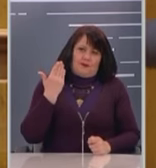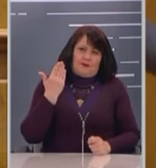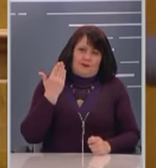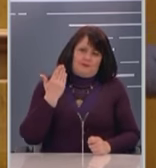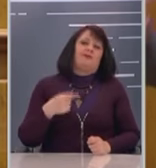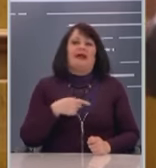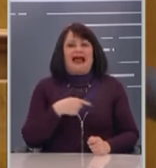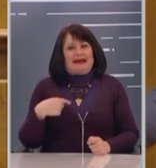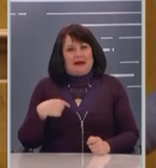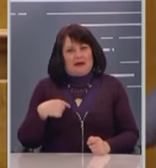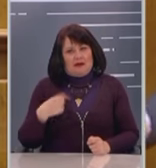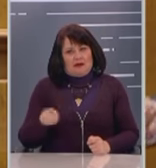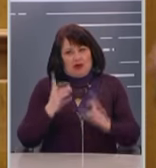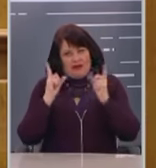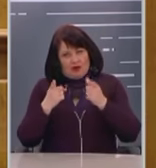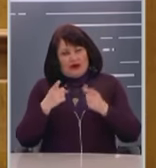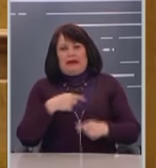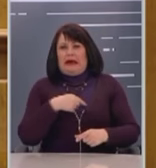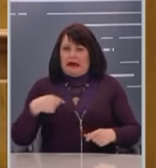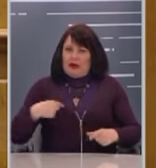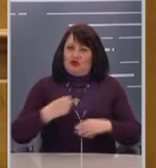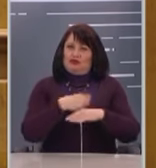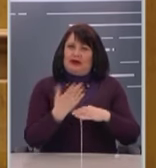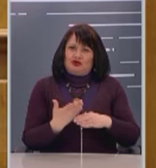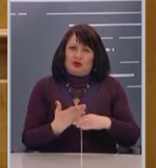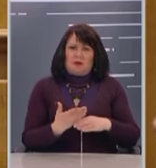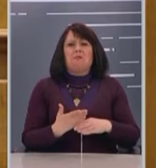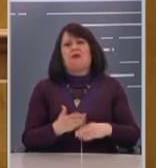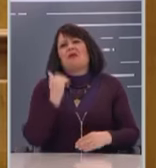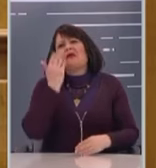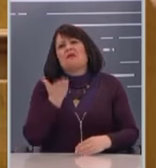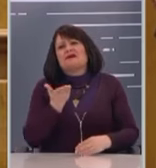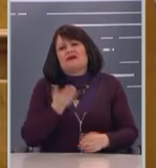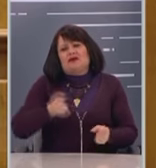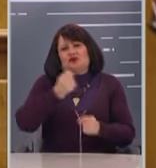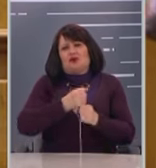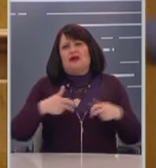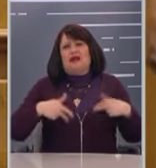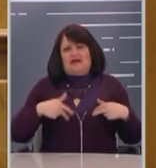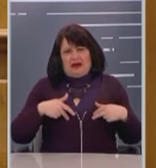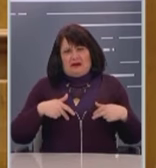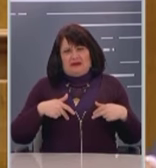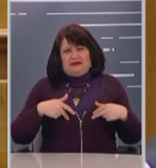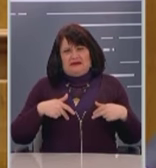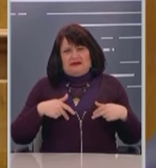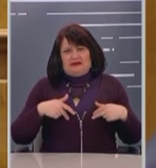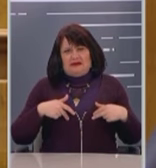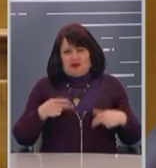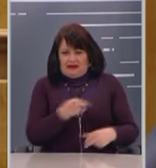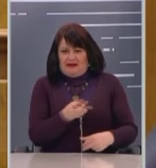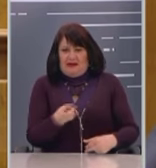Νέας Δημοκρατίας και του ΠΑΣΟΚ ότι υπήρχε περίπτωση να υπάρξει κυβέρνηση του τόπου χωρίς με ένα από αυτά τα δύο